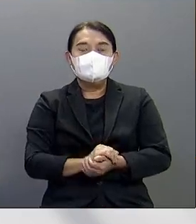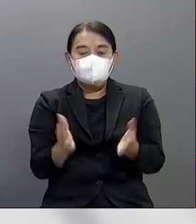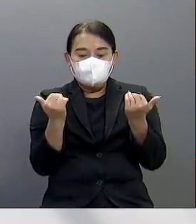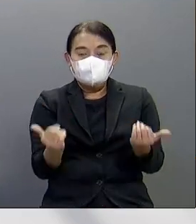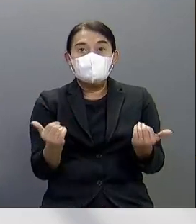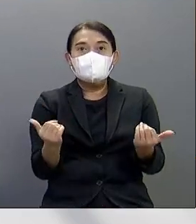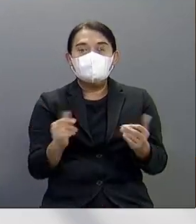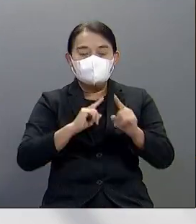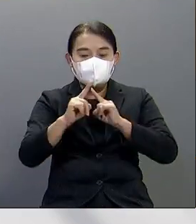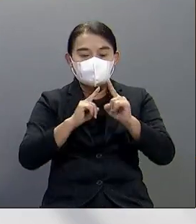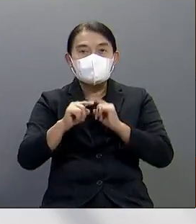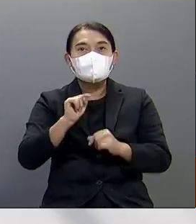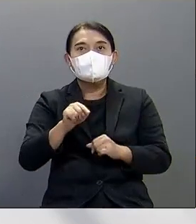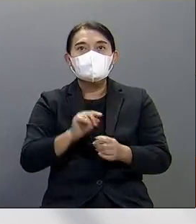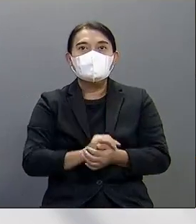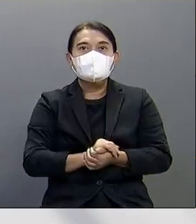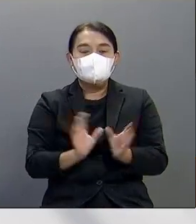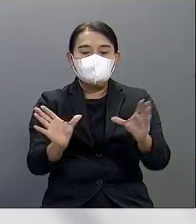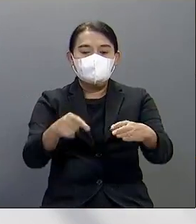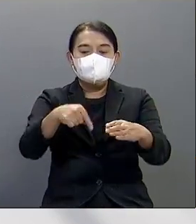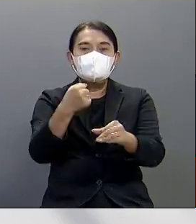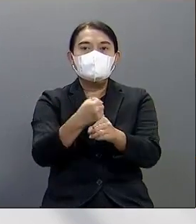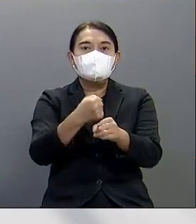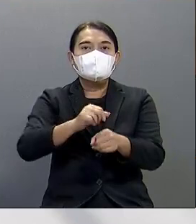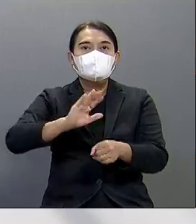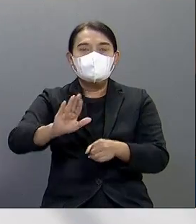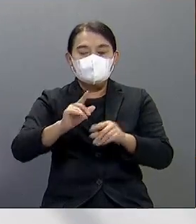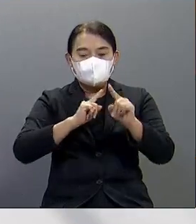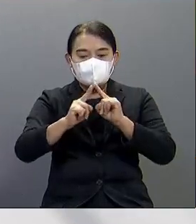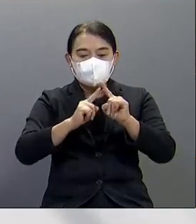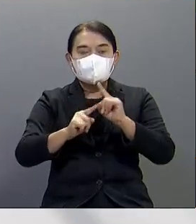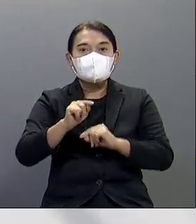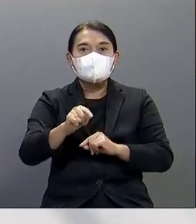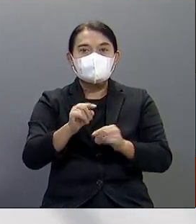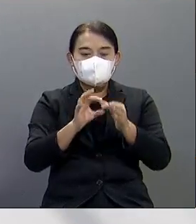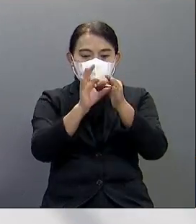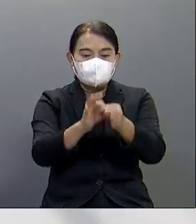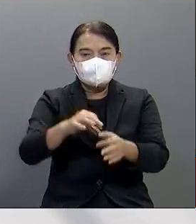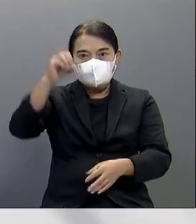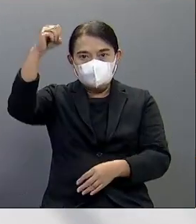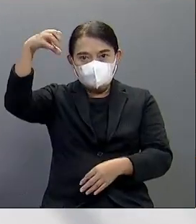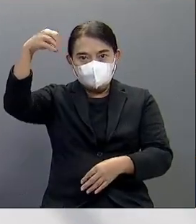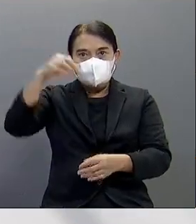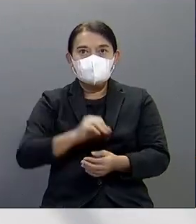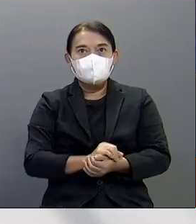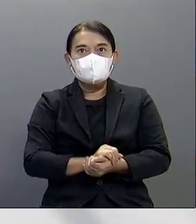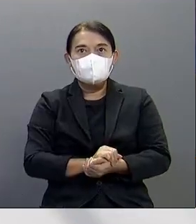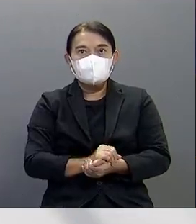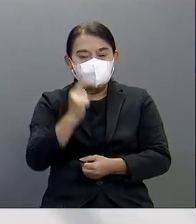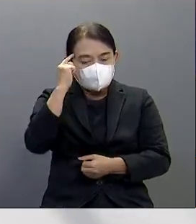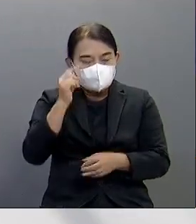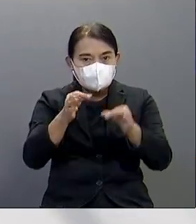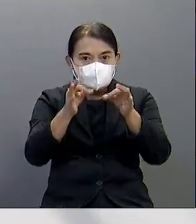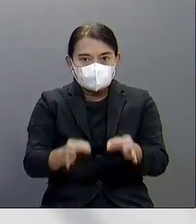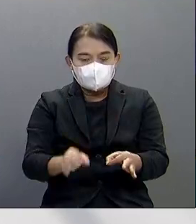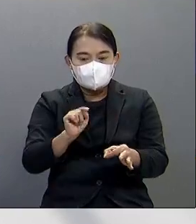ลยปรึกษากับทางทีมงานและวิศวกรทุกๆท่านนะครับที่เกี่ยวเรื่องไฟฟ้าตอนนี้ผมได้ตัดสินใจนะครับจะเปลี่ย